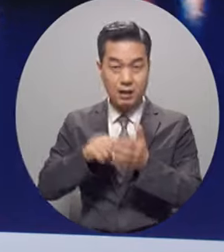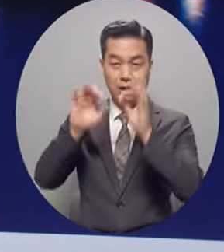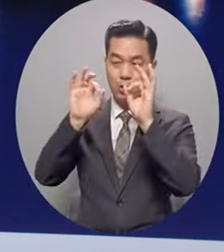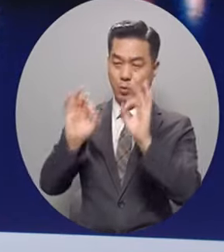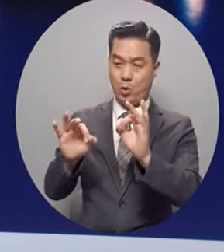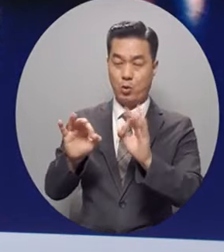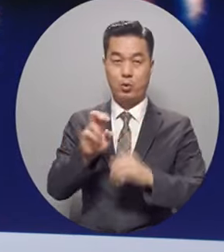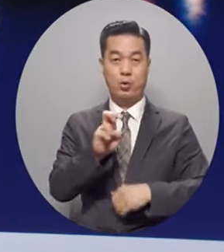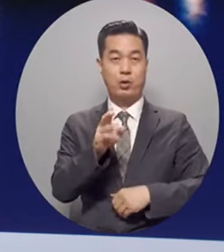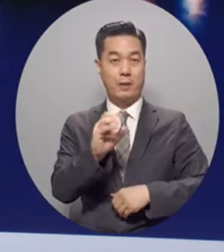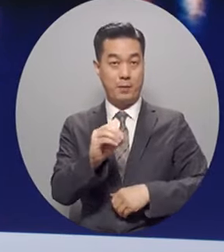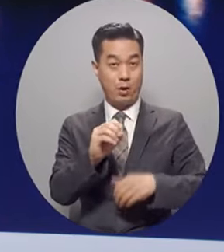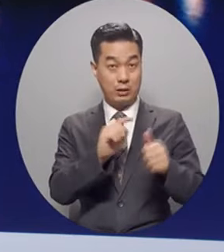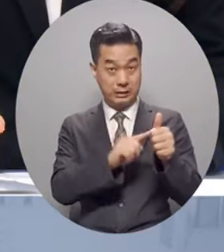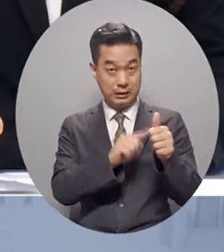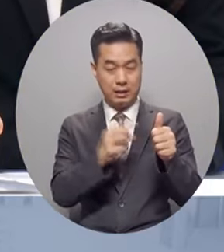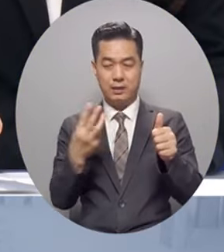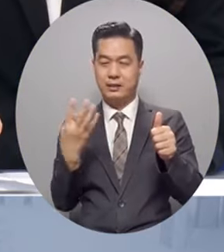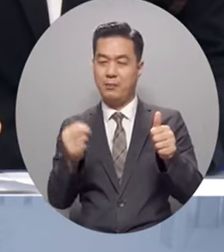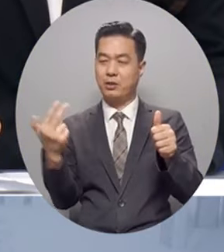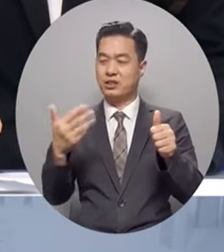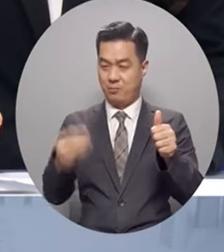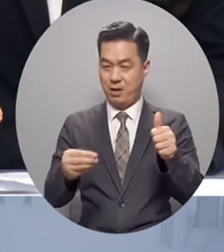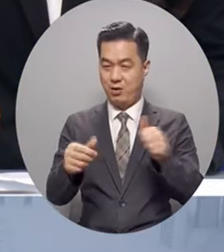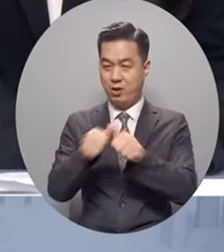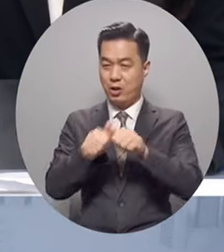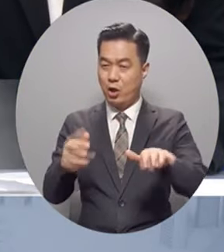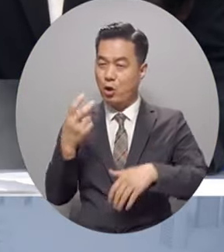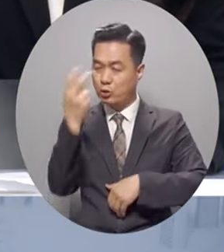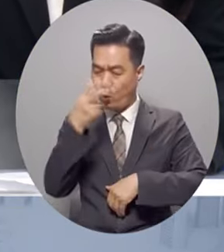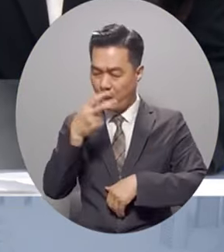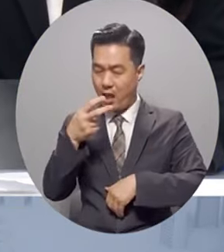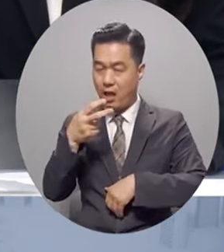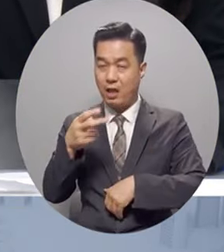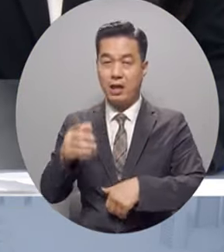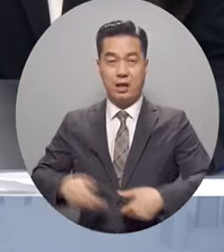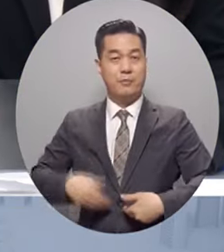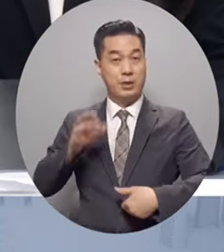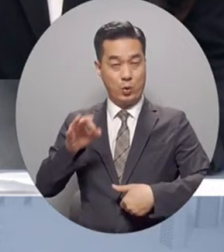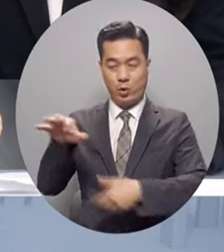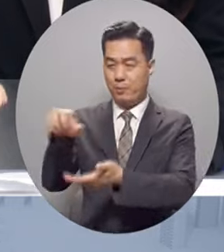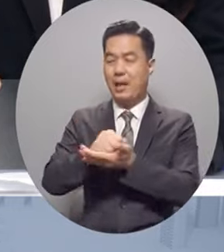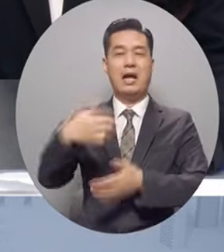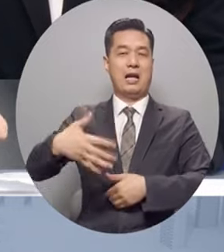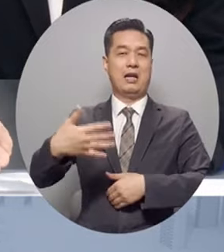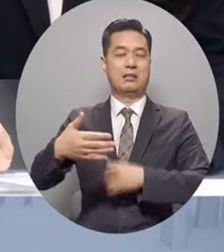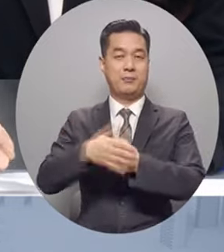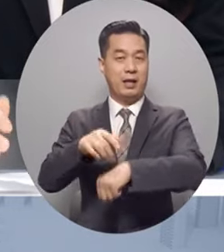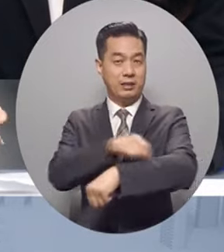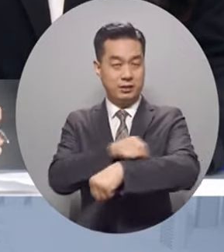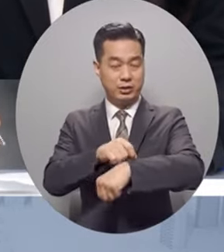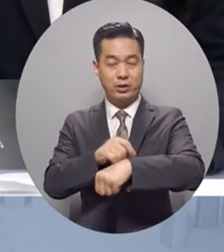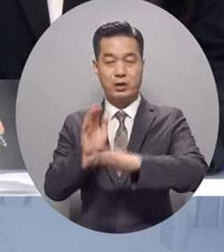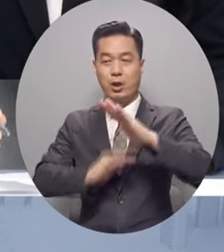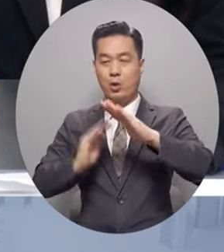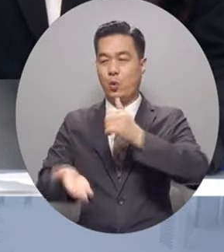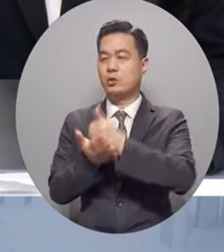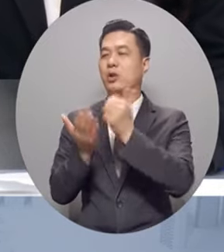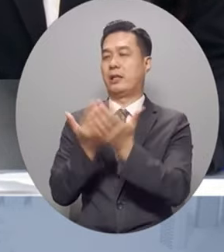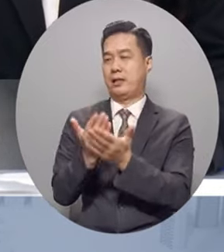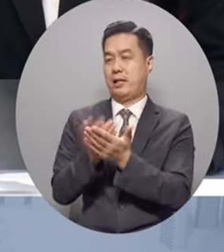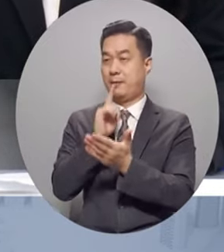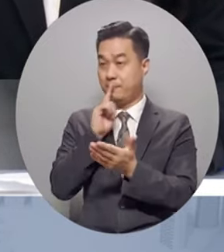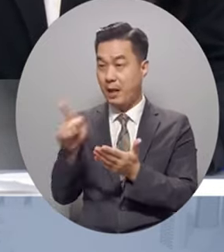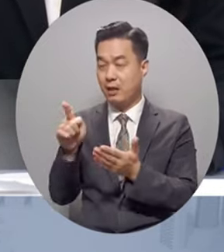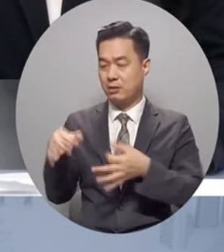명시가 3억 7천만 원이 넘는 여론 조사 비용의 대가를 받지 않았고 대신 특정인을 공천해 달라고 했다면 한마디로